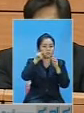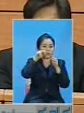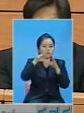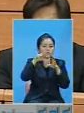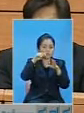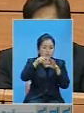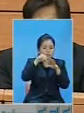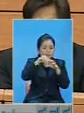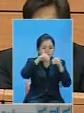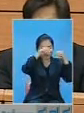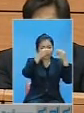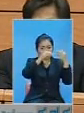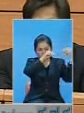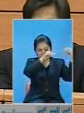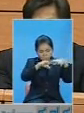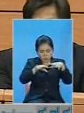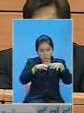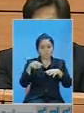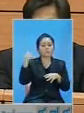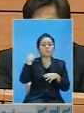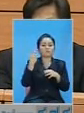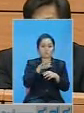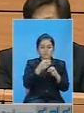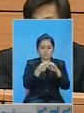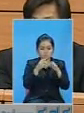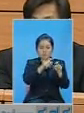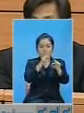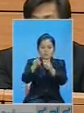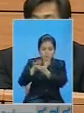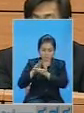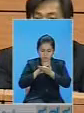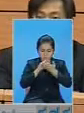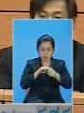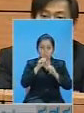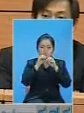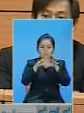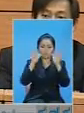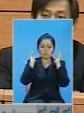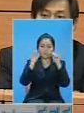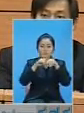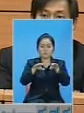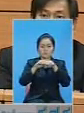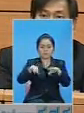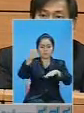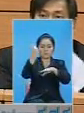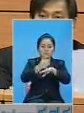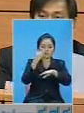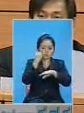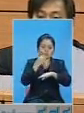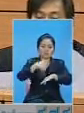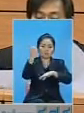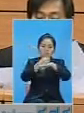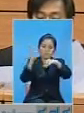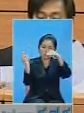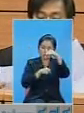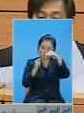การเหล่านี้ถ้าสามารถที่จะแจ้งเตือนให้กับหน่วยงานที่เกี่ยวข้องโดยเฉพาะยิ่งส่งเสริมบทบาทขององค์กรปกครองส่วนท้องถิ่นกำนันผู้ใหญ่บ้านรวมการ